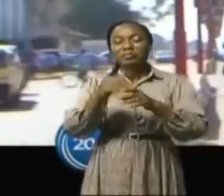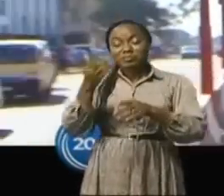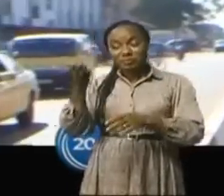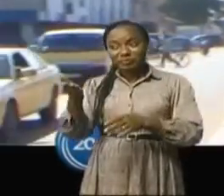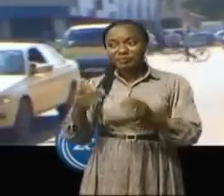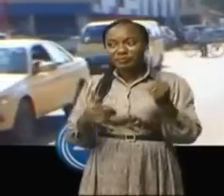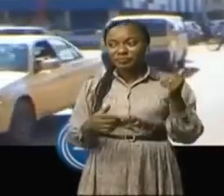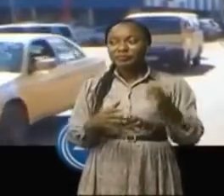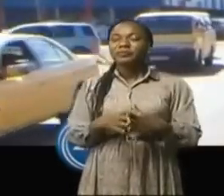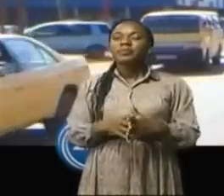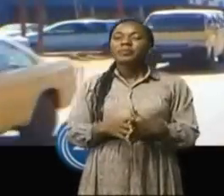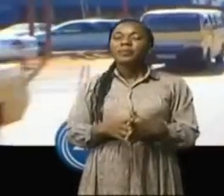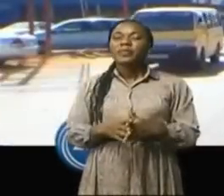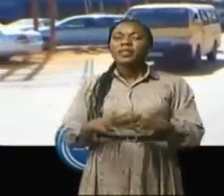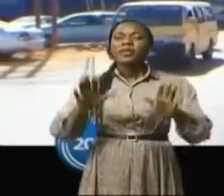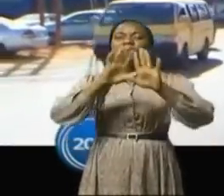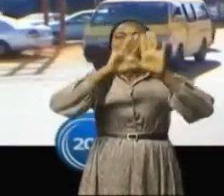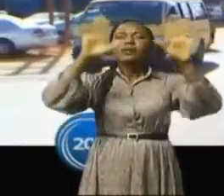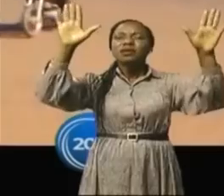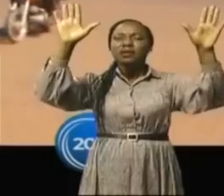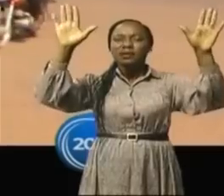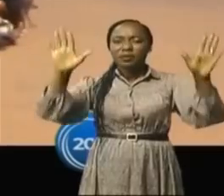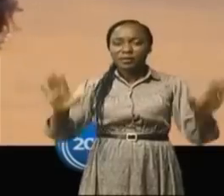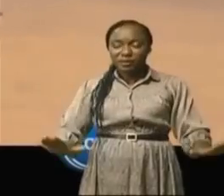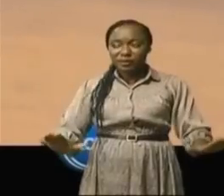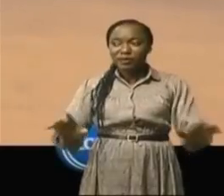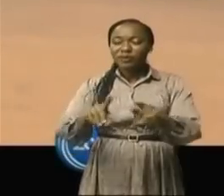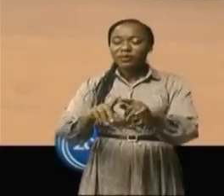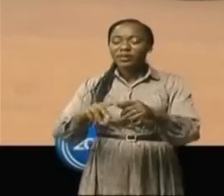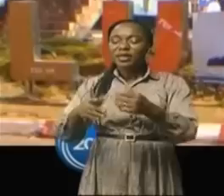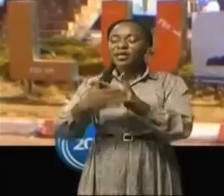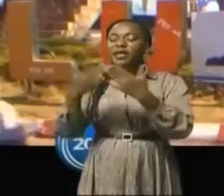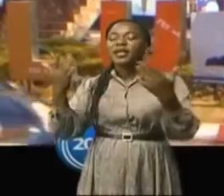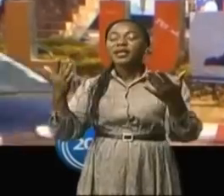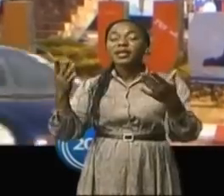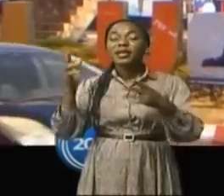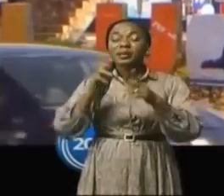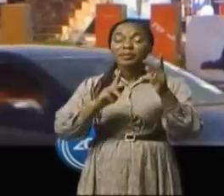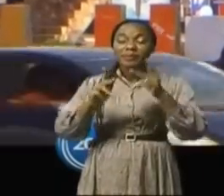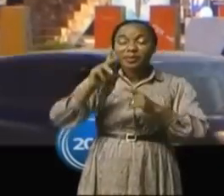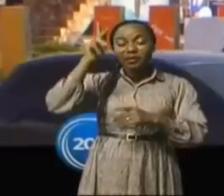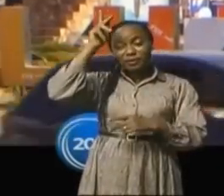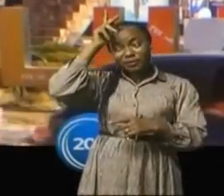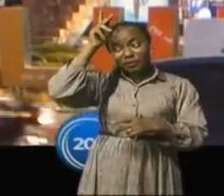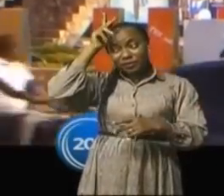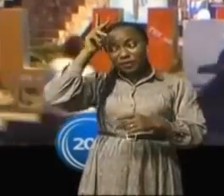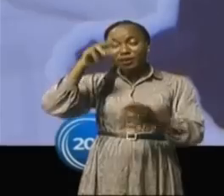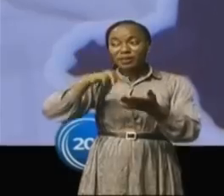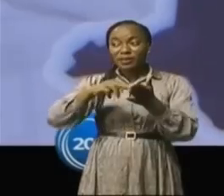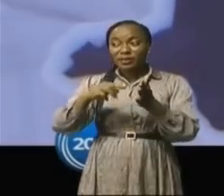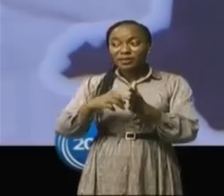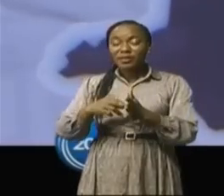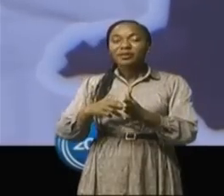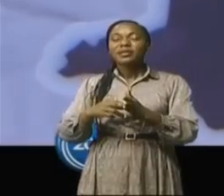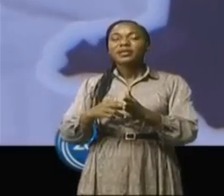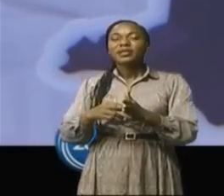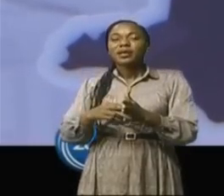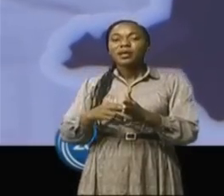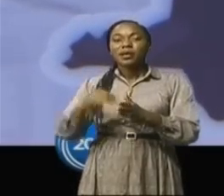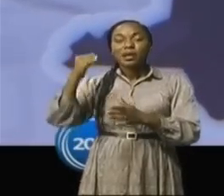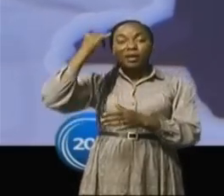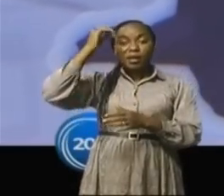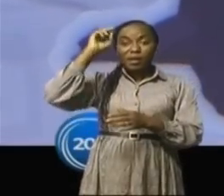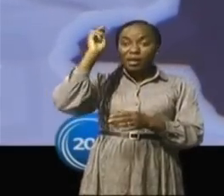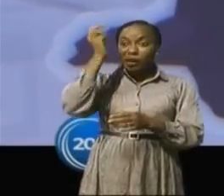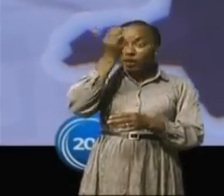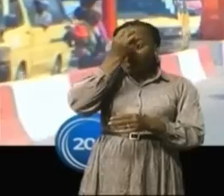Des panneaux publicitaires des principales artères et lieux publics de Lubumbashi établis des affiches du héros national. La dépouille de